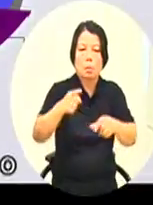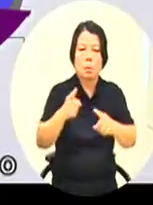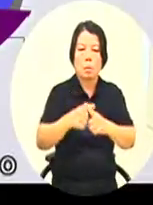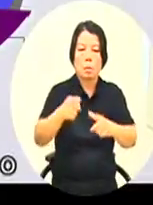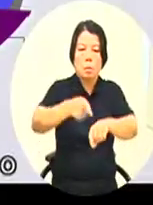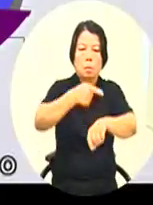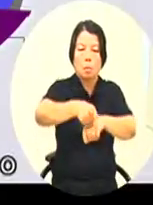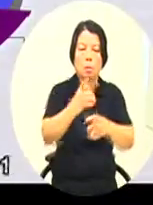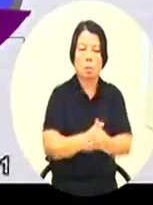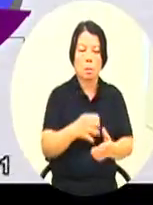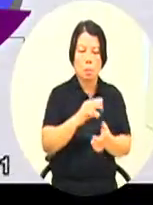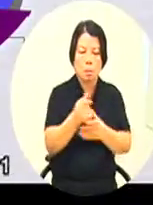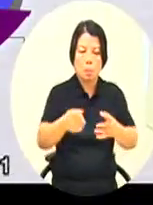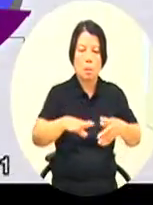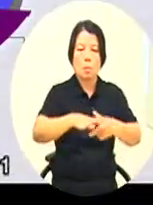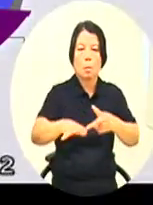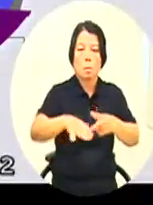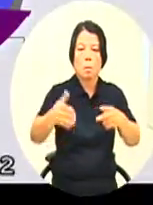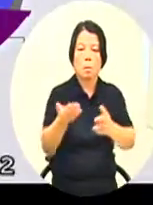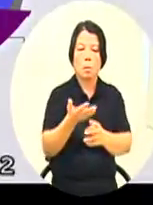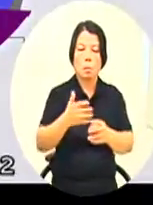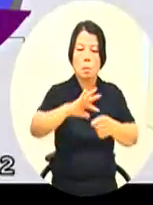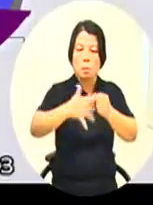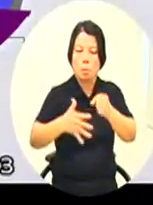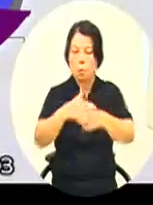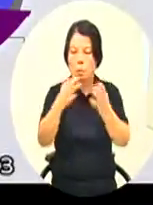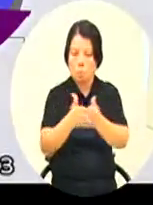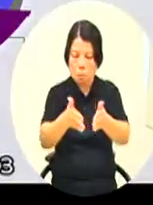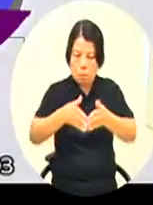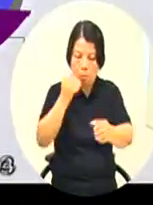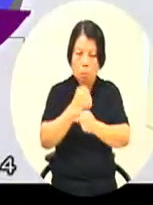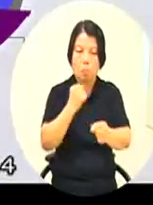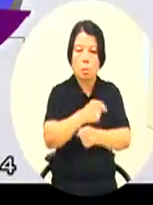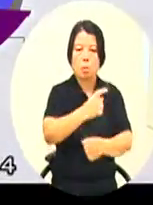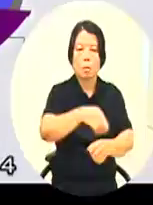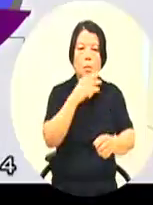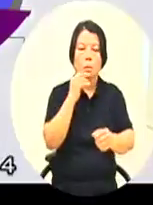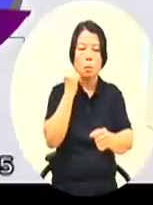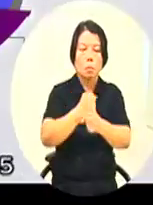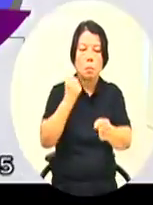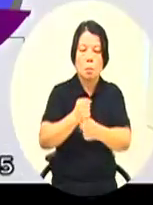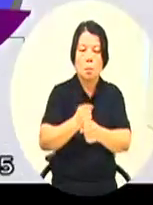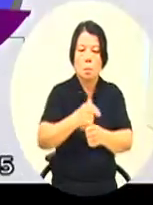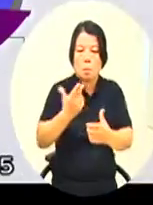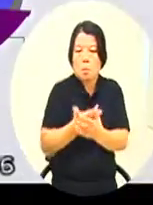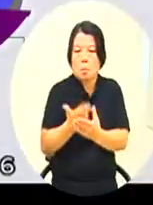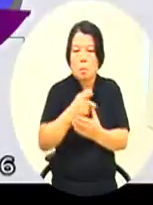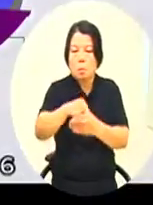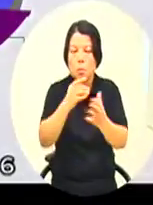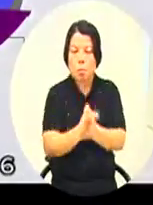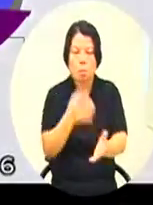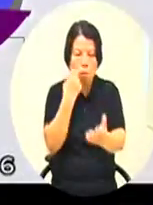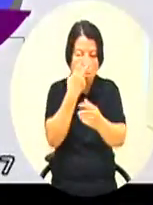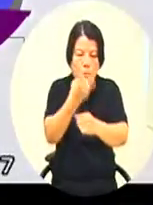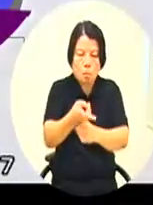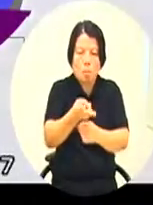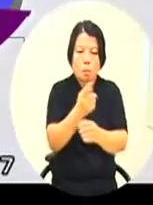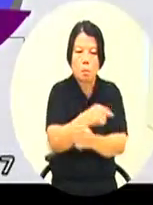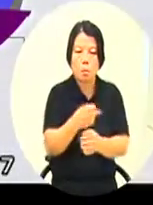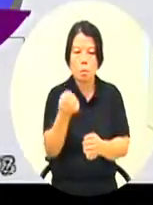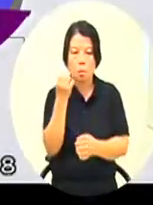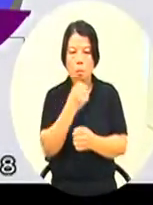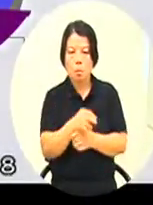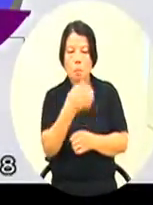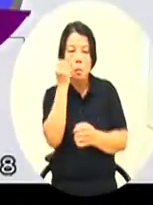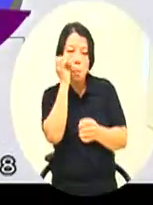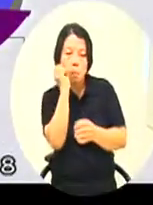要求从国小阶段到国中阶段都要做这个职业的体验课程、产业参访的活动、职业探索课